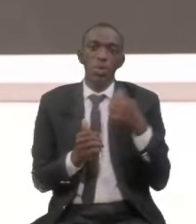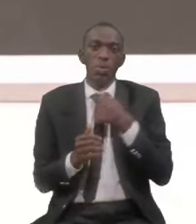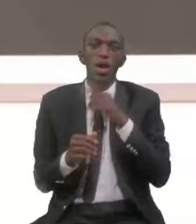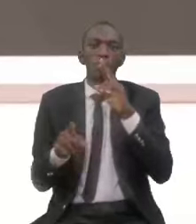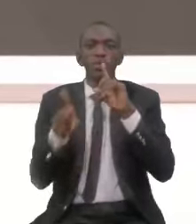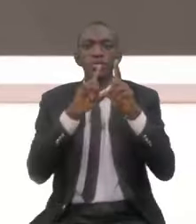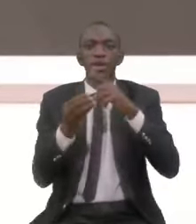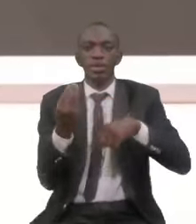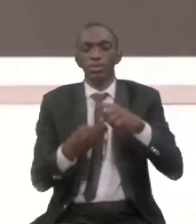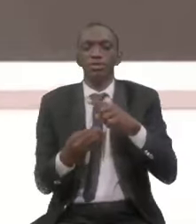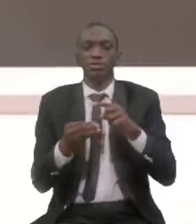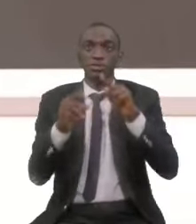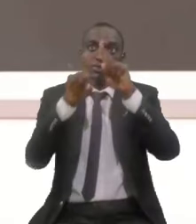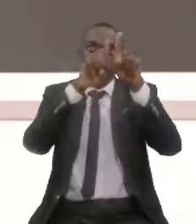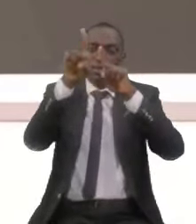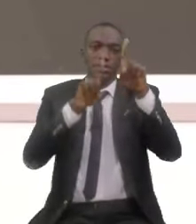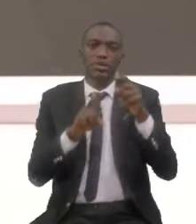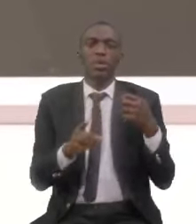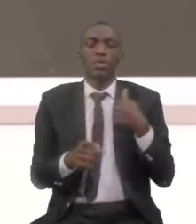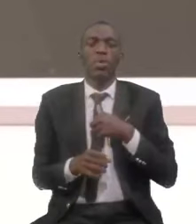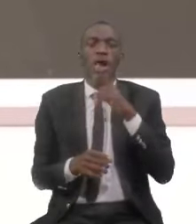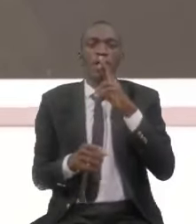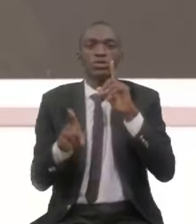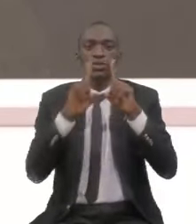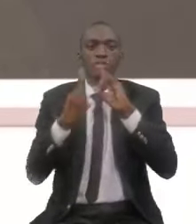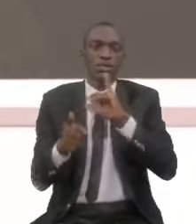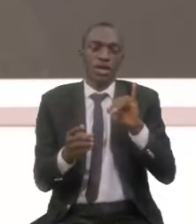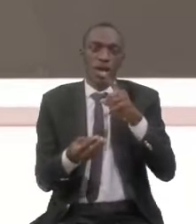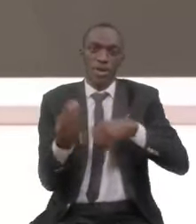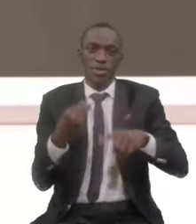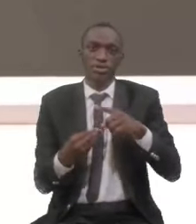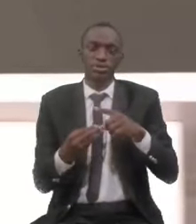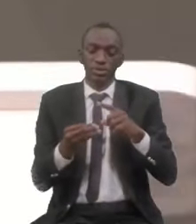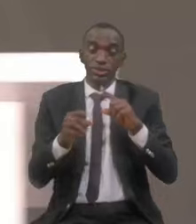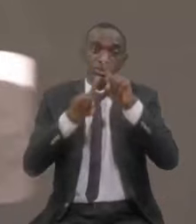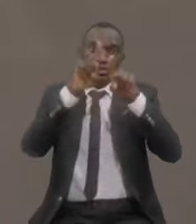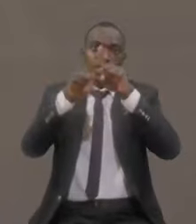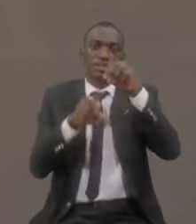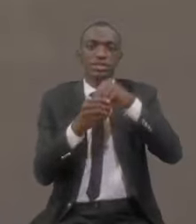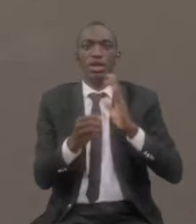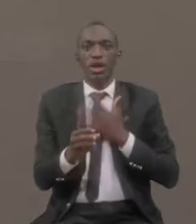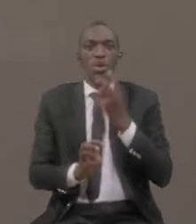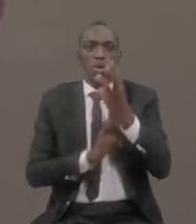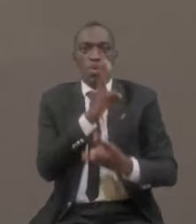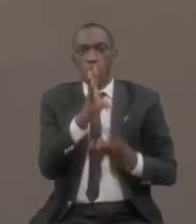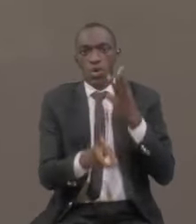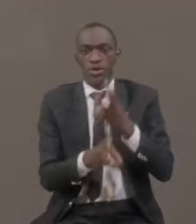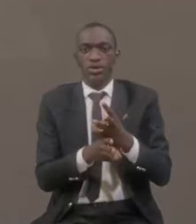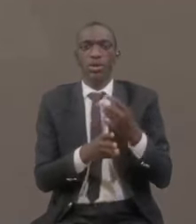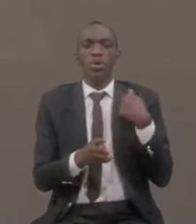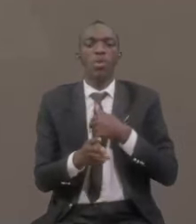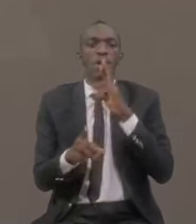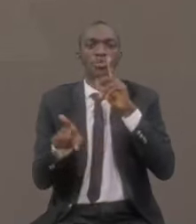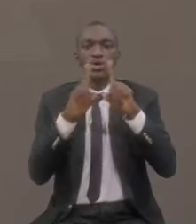d'étoiles. Nous parlons des étoiles dans notre monde. Nous parlons des